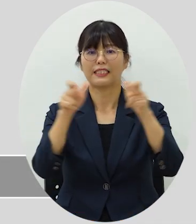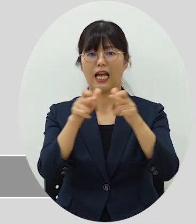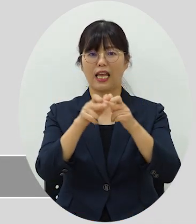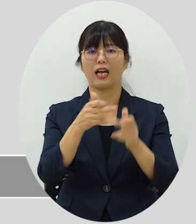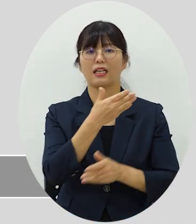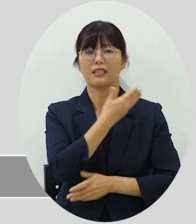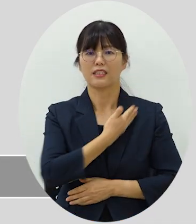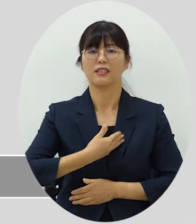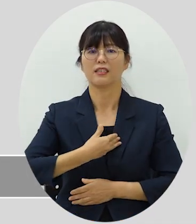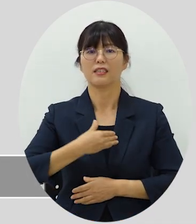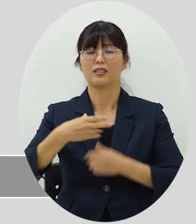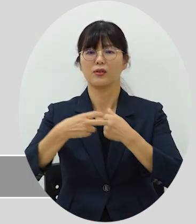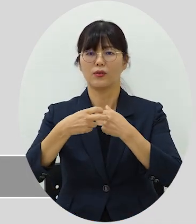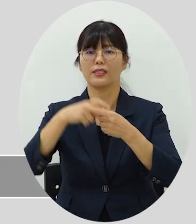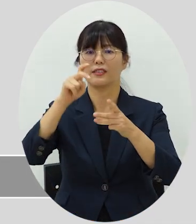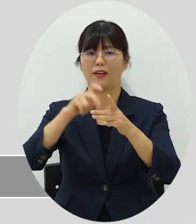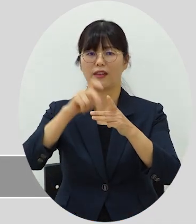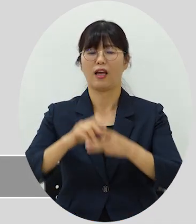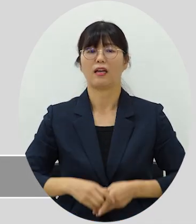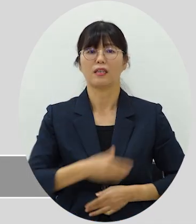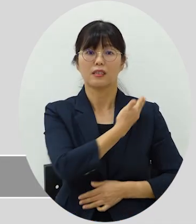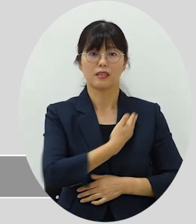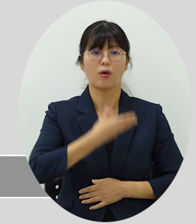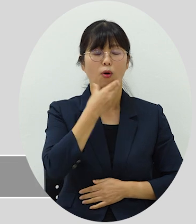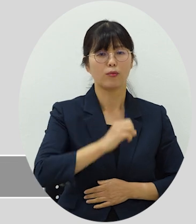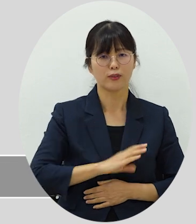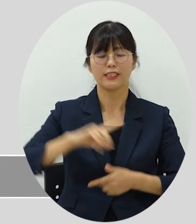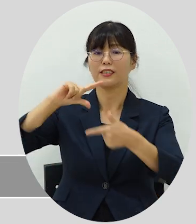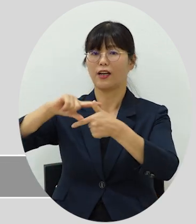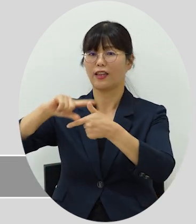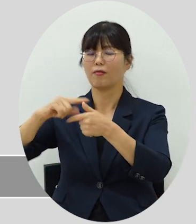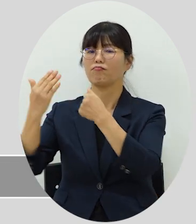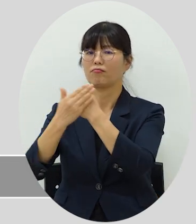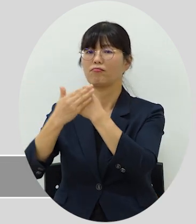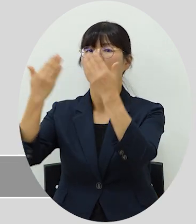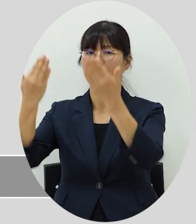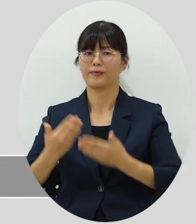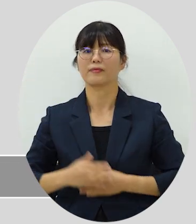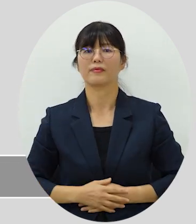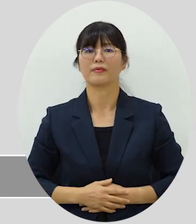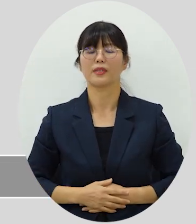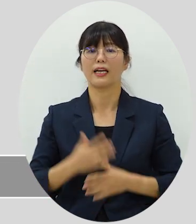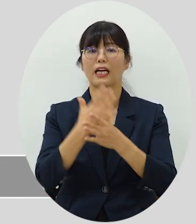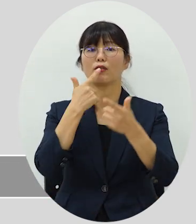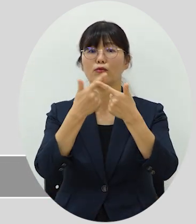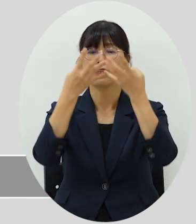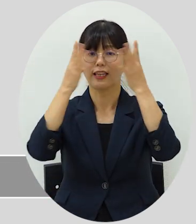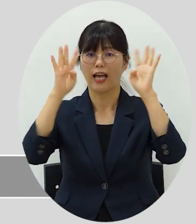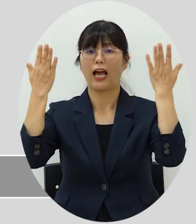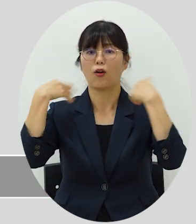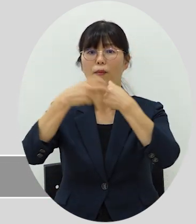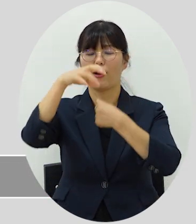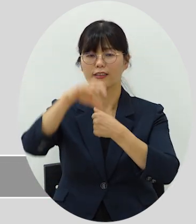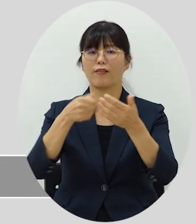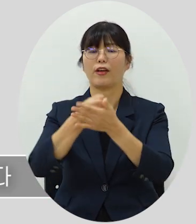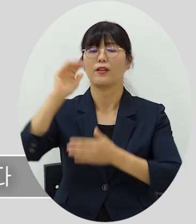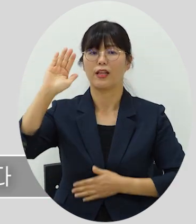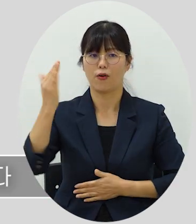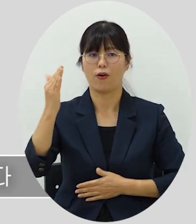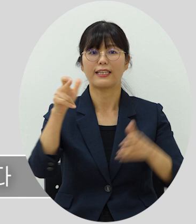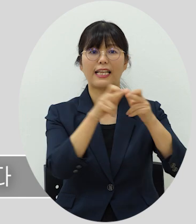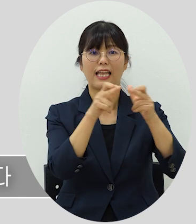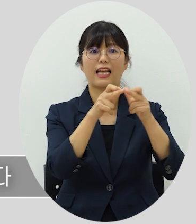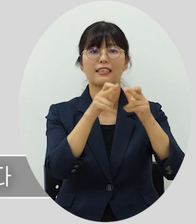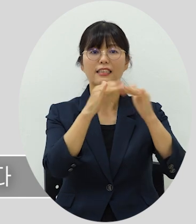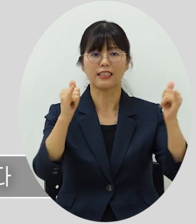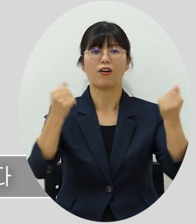경상남도 지역장애인 보건의료센터는 보건복지부와 경상남도의 지원을 받아 양산 부산대학교 병원에 지정된